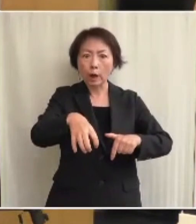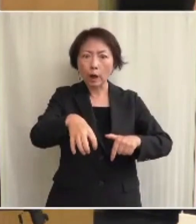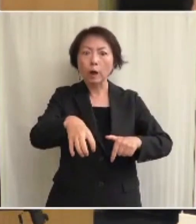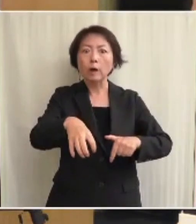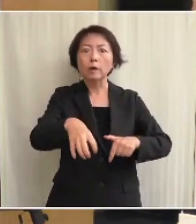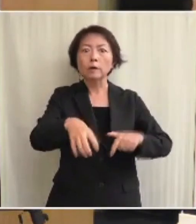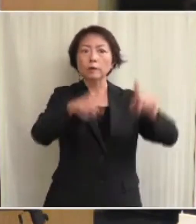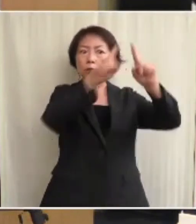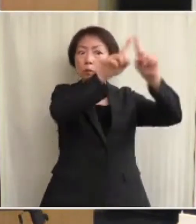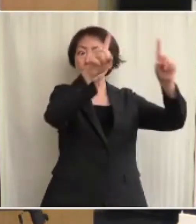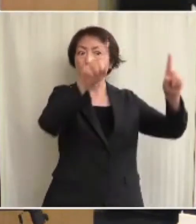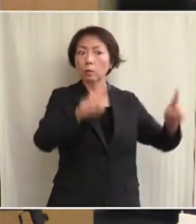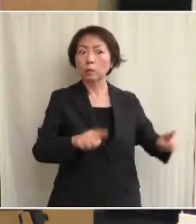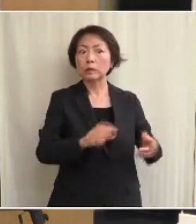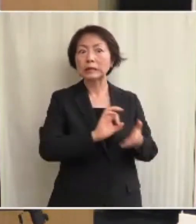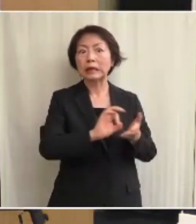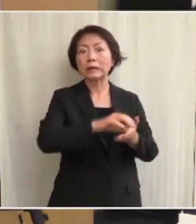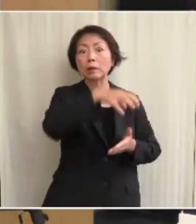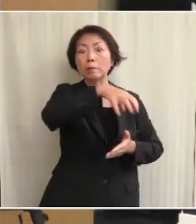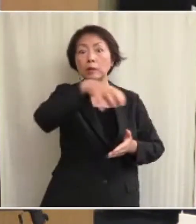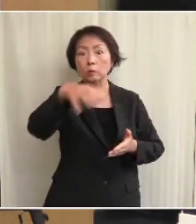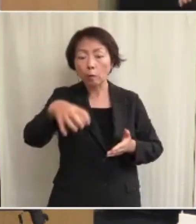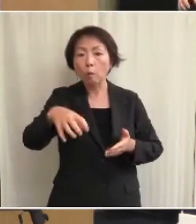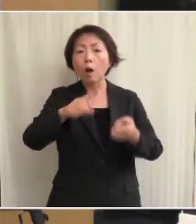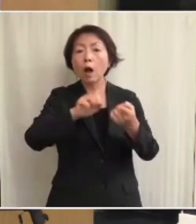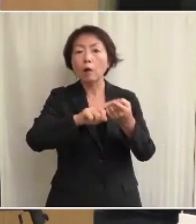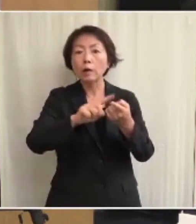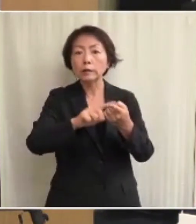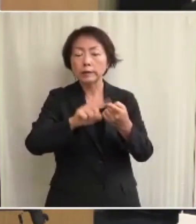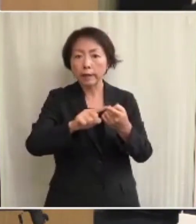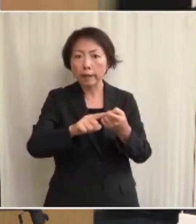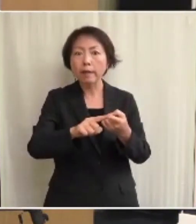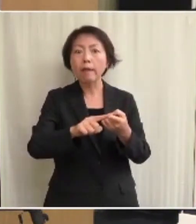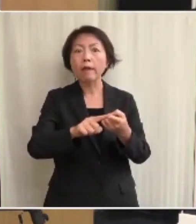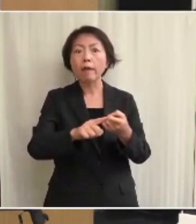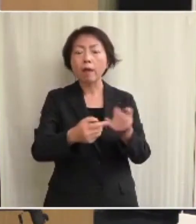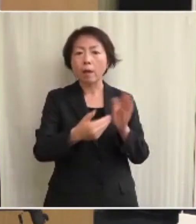のスケジュールに合わせて流しているということになっております。